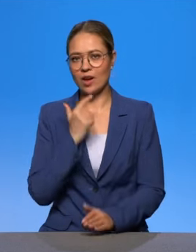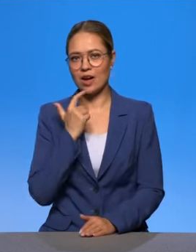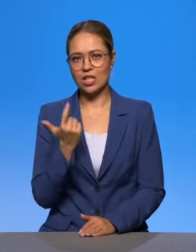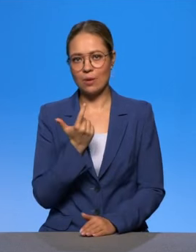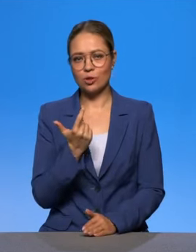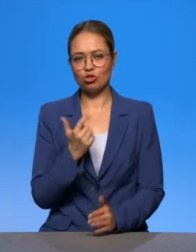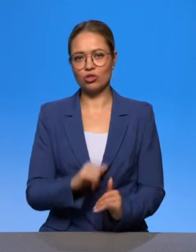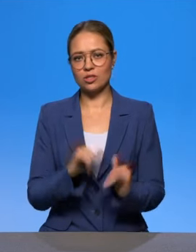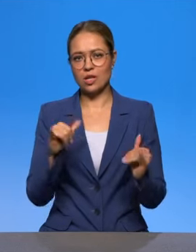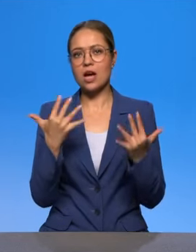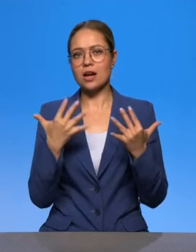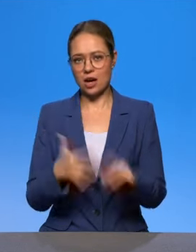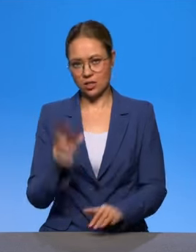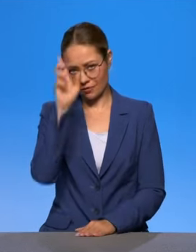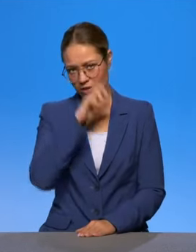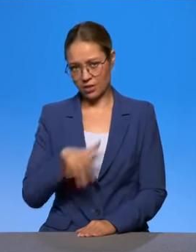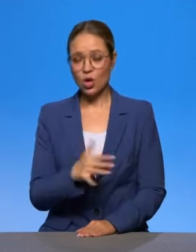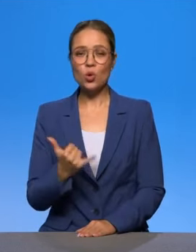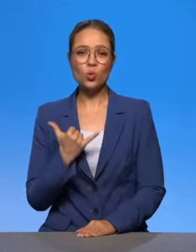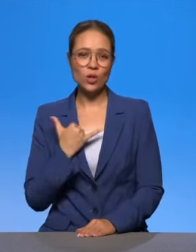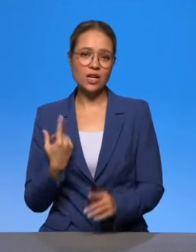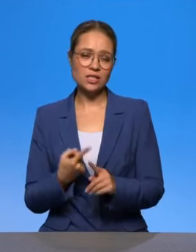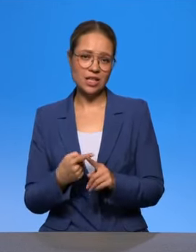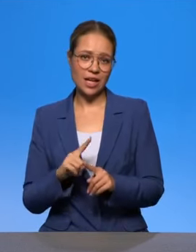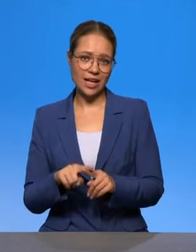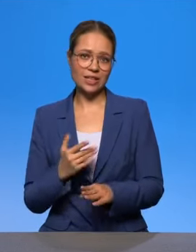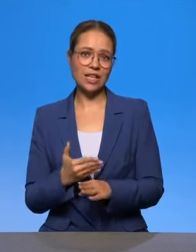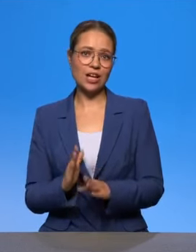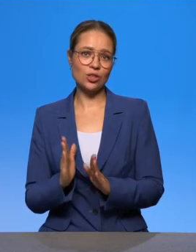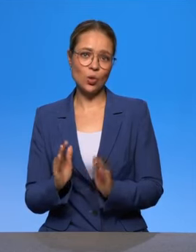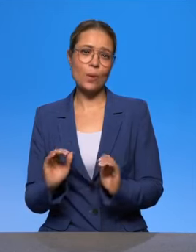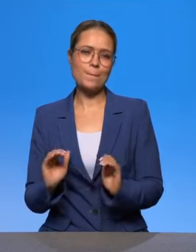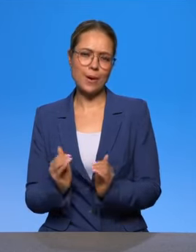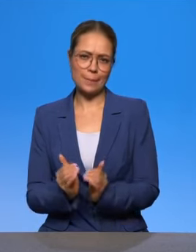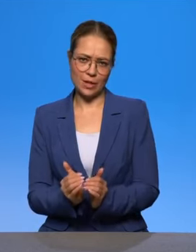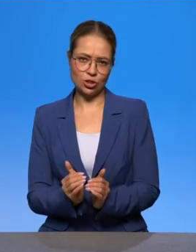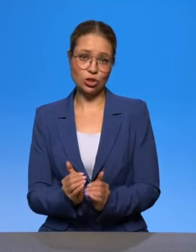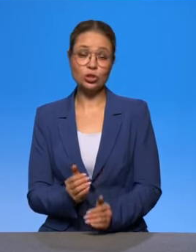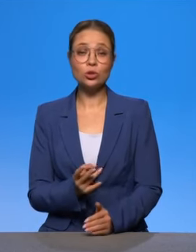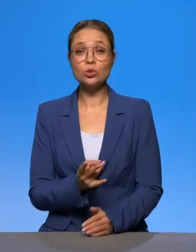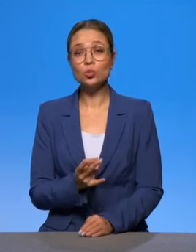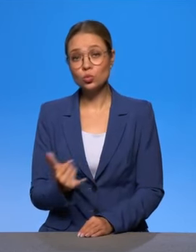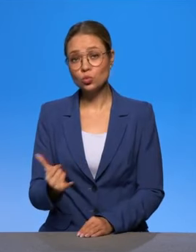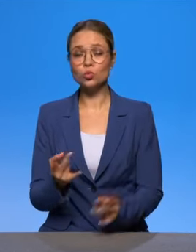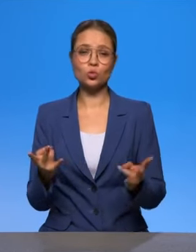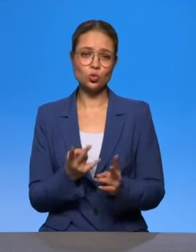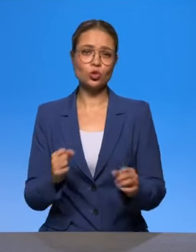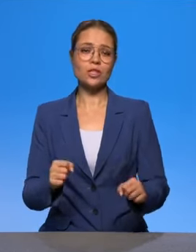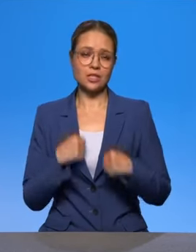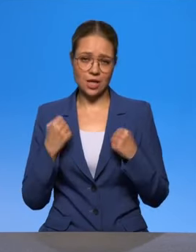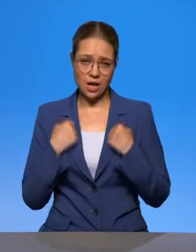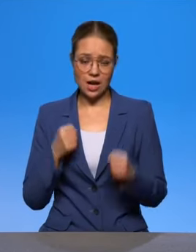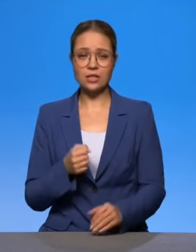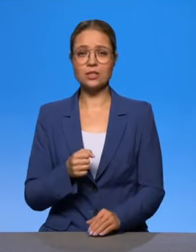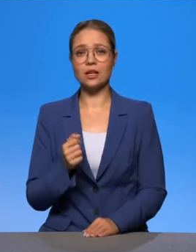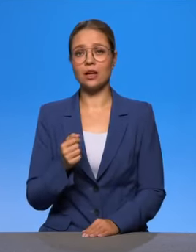развитых странах. У нас эта доля поменьше. Но вот нужно стараться. Тогда люди, у